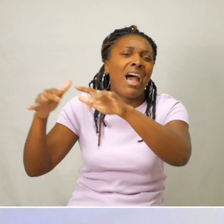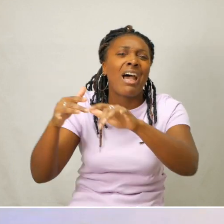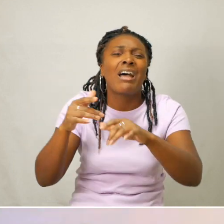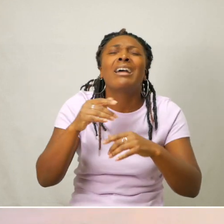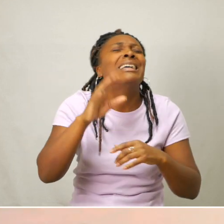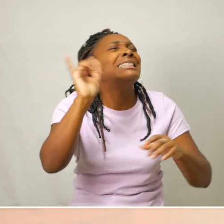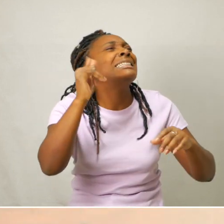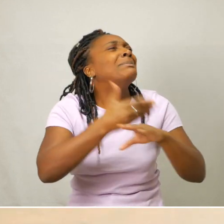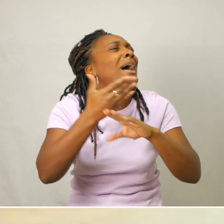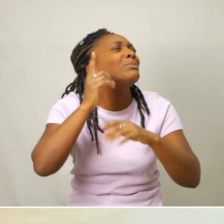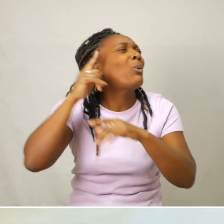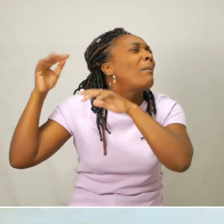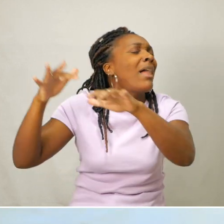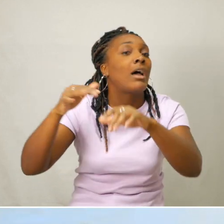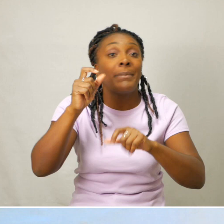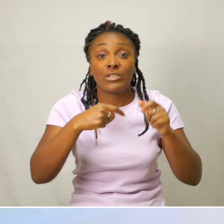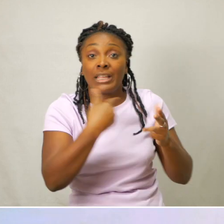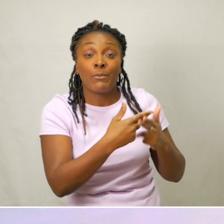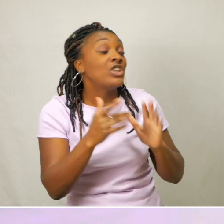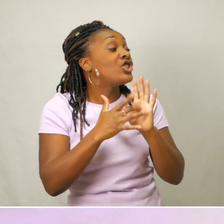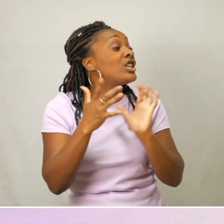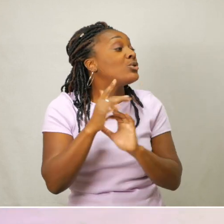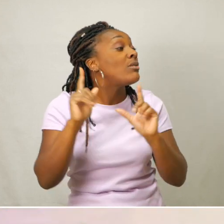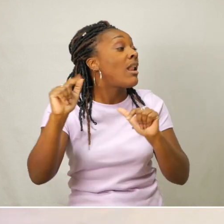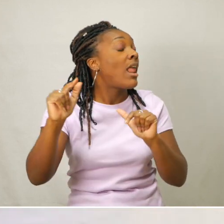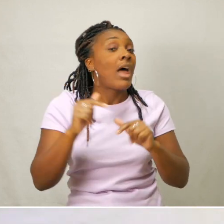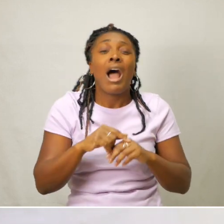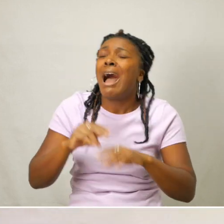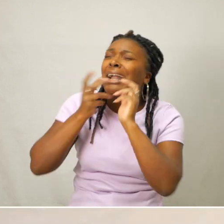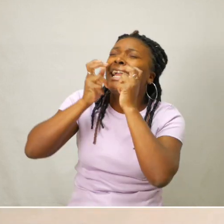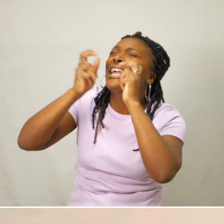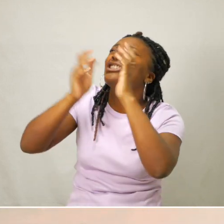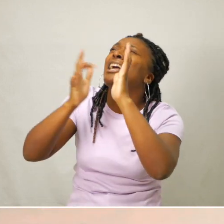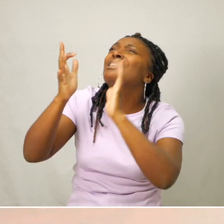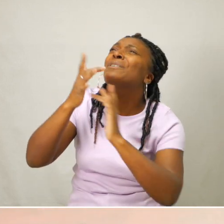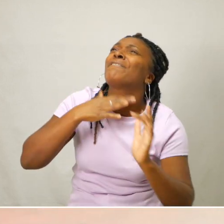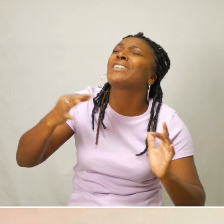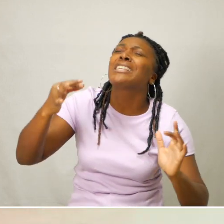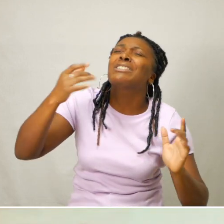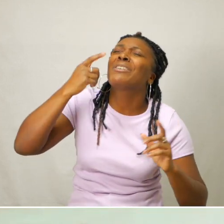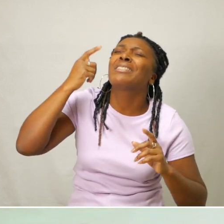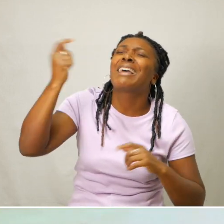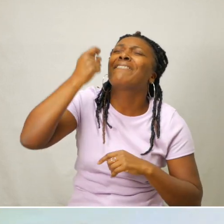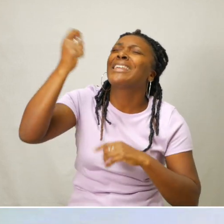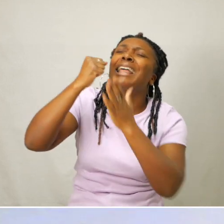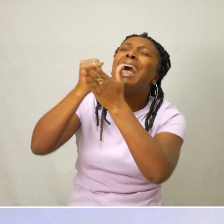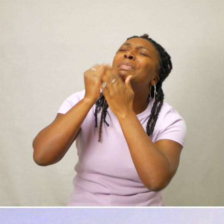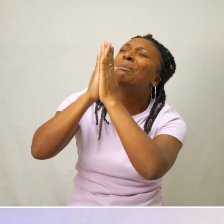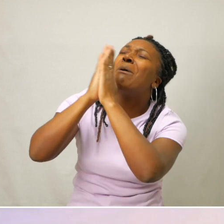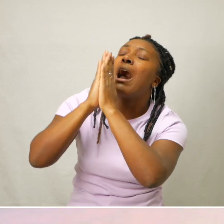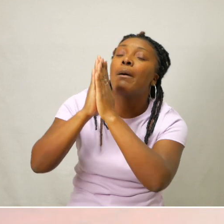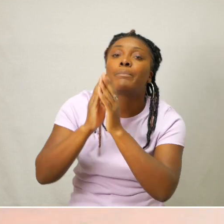dit « C'est Jésus de Nazareth qui passe. » Et il cria « Jésus, fils de David, aie pitié de moi. » Ceux qui